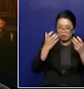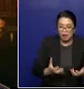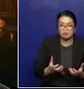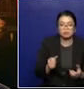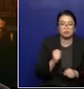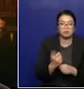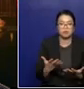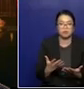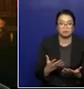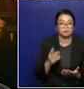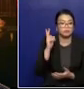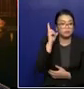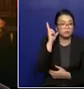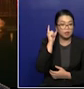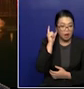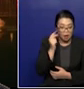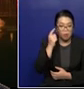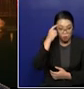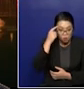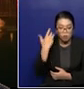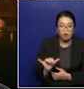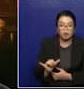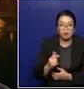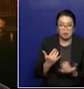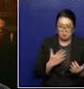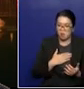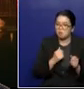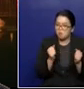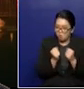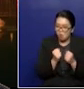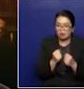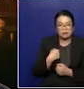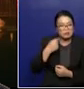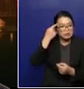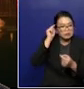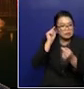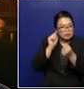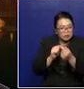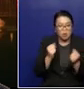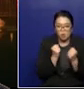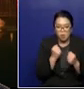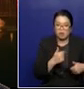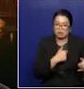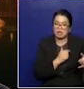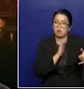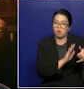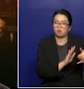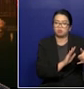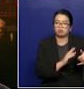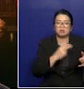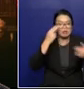ครับท่านได้ตามข่าวล่าสุดมาหรือยังฮะอันนี้ผมกลัวจริงๆนะกลัววิสัยทัศน์และกลัวใจท่านนายกรัฐมนตรีจะแก้ปัญหายัง